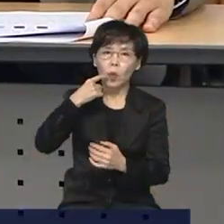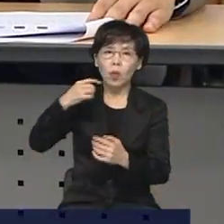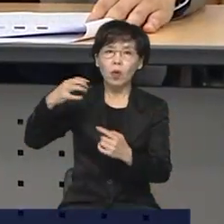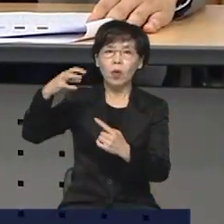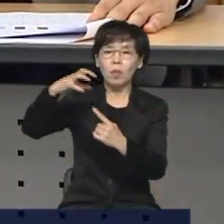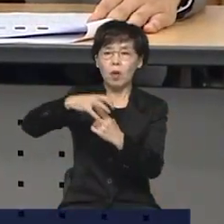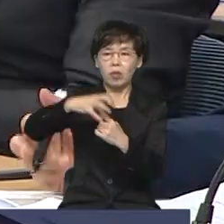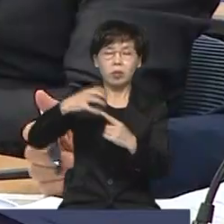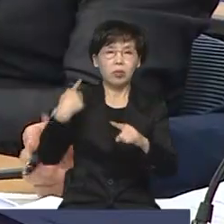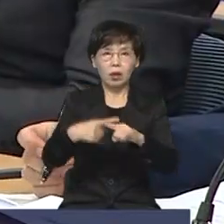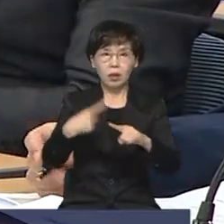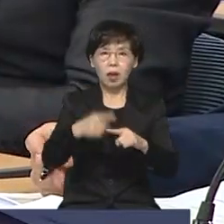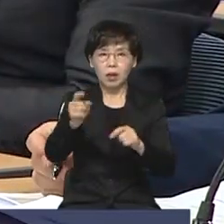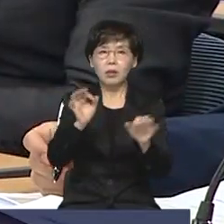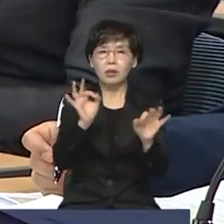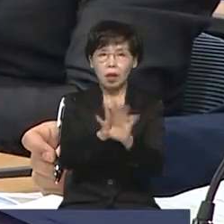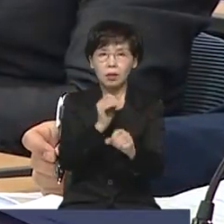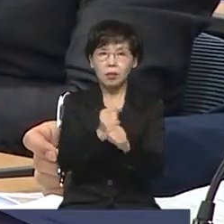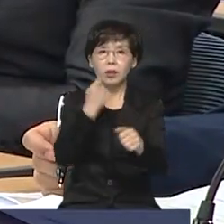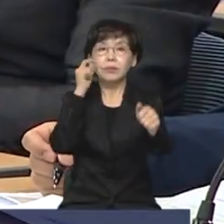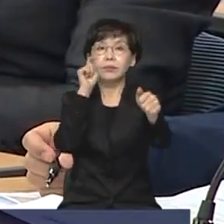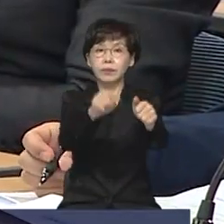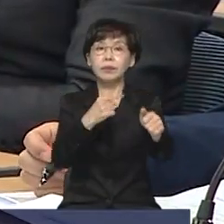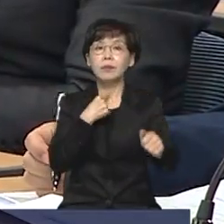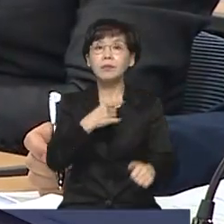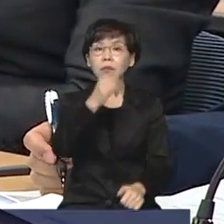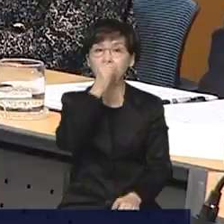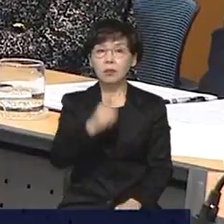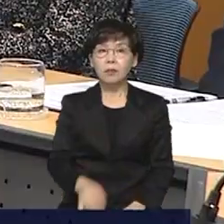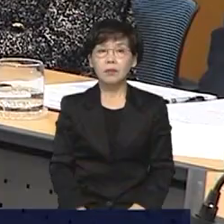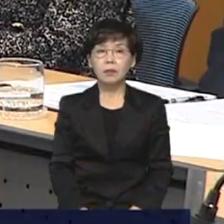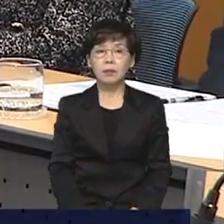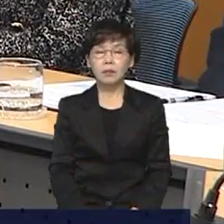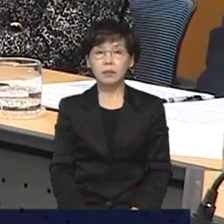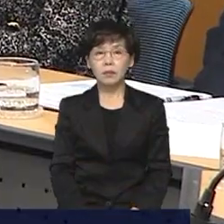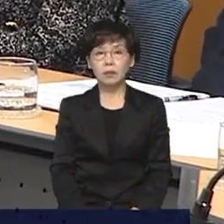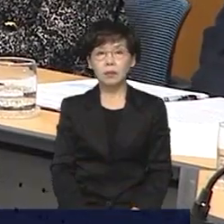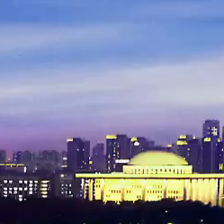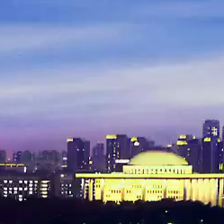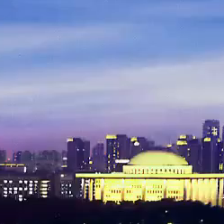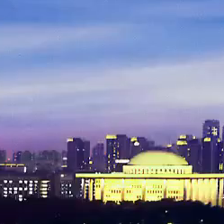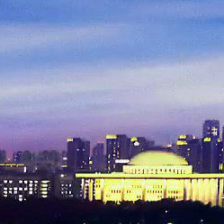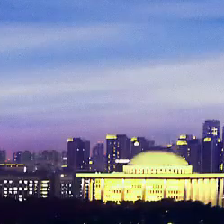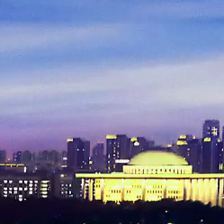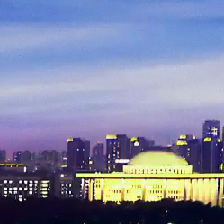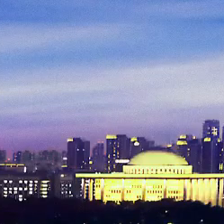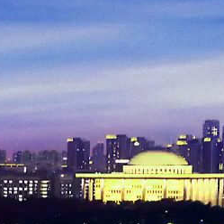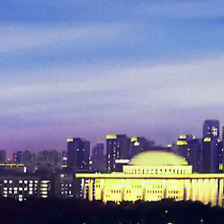이를 근절할 것을 당국에 지시한 바 있습니다. SBS 임태우입니다.